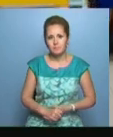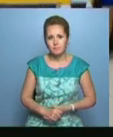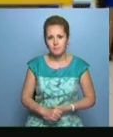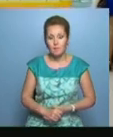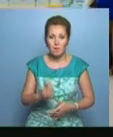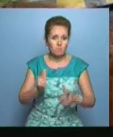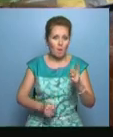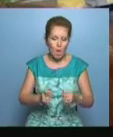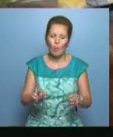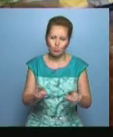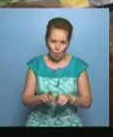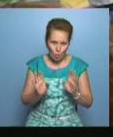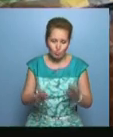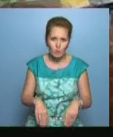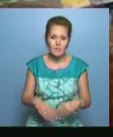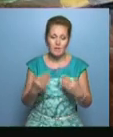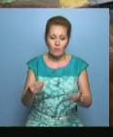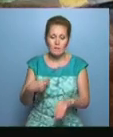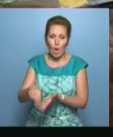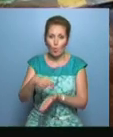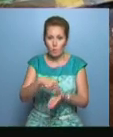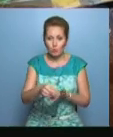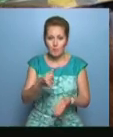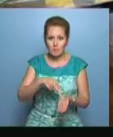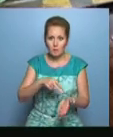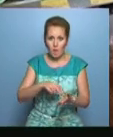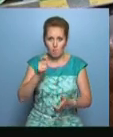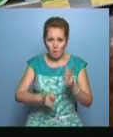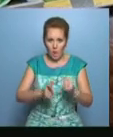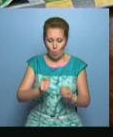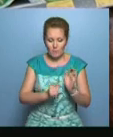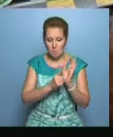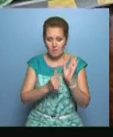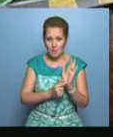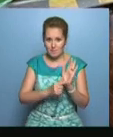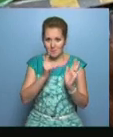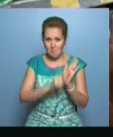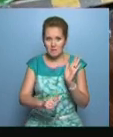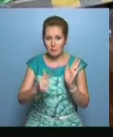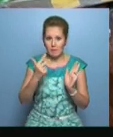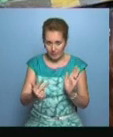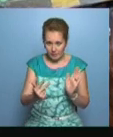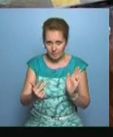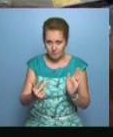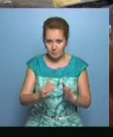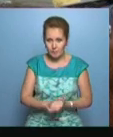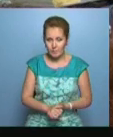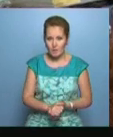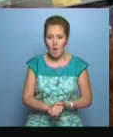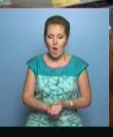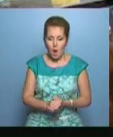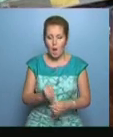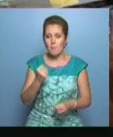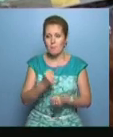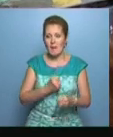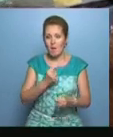Молоко тоже. Сегодня закупочная цена на молоко 17 рублей 73 копейки. А переработанное